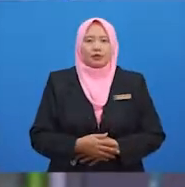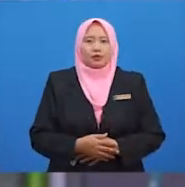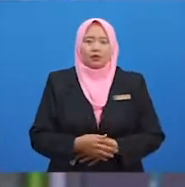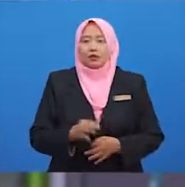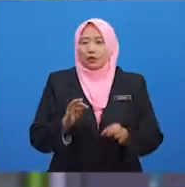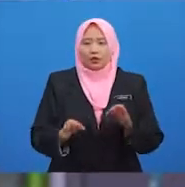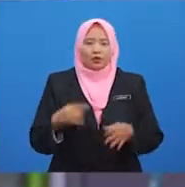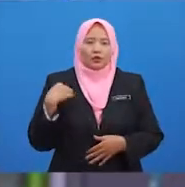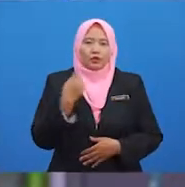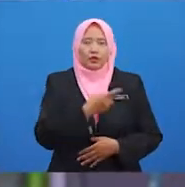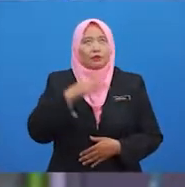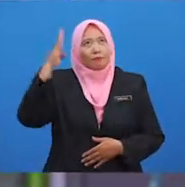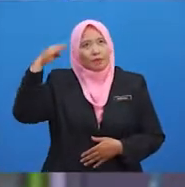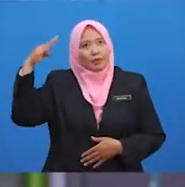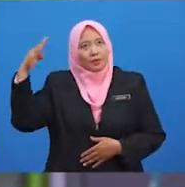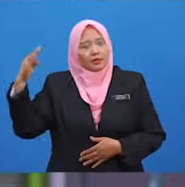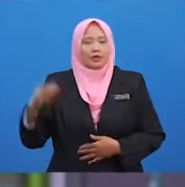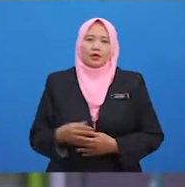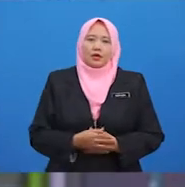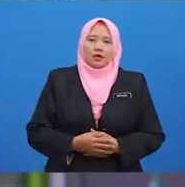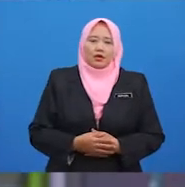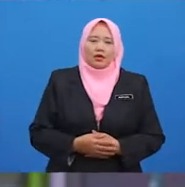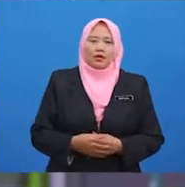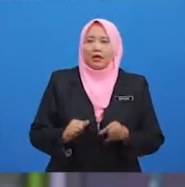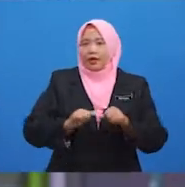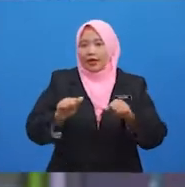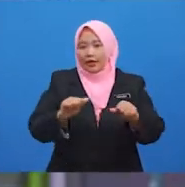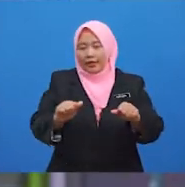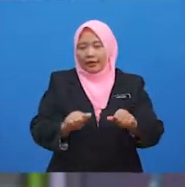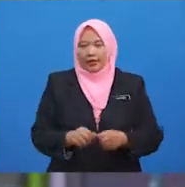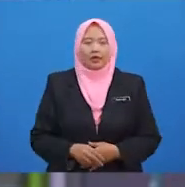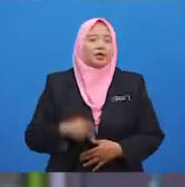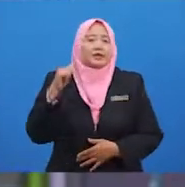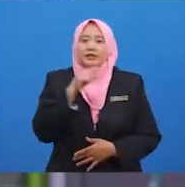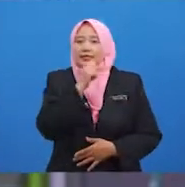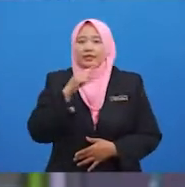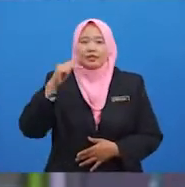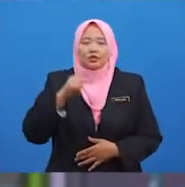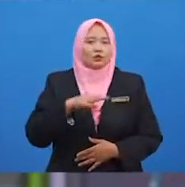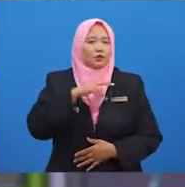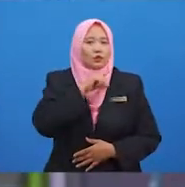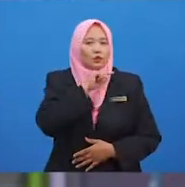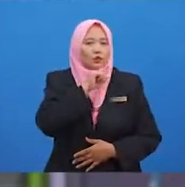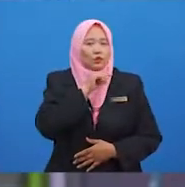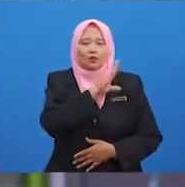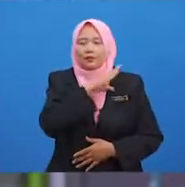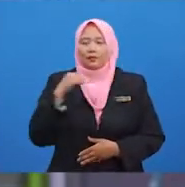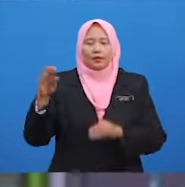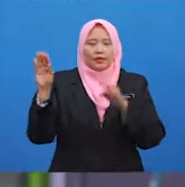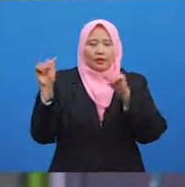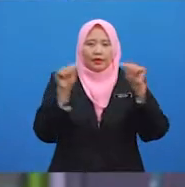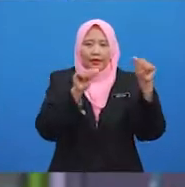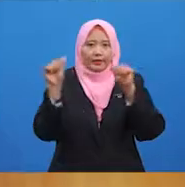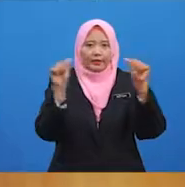kita membayangkan bunyi aliran air, kicauan burung serta angin yang sepoi-sepoi bahasa.